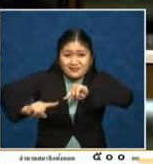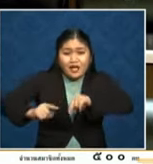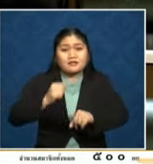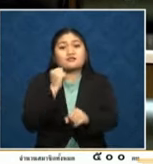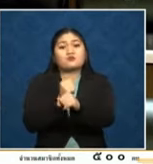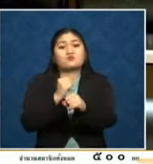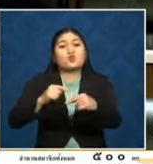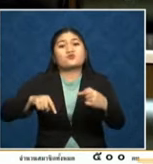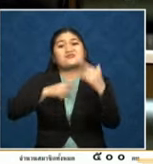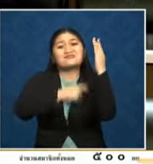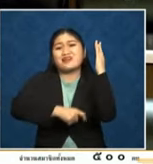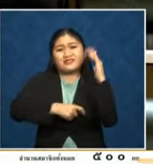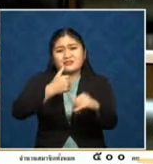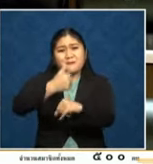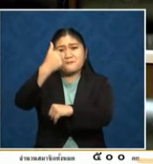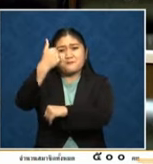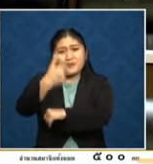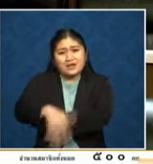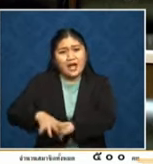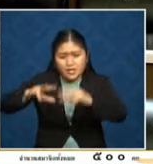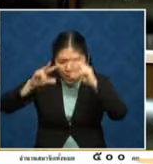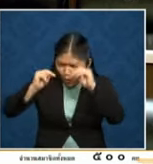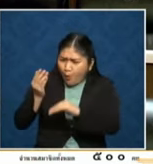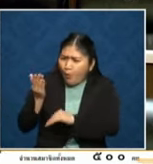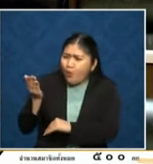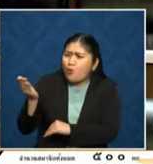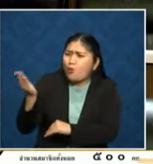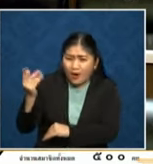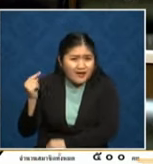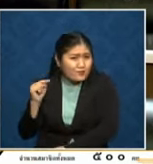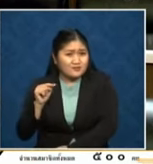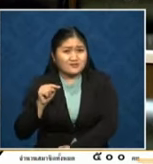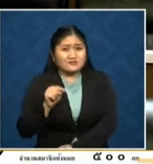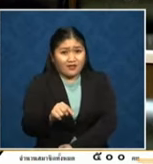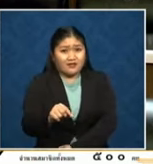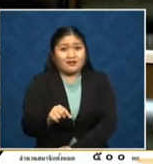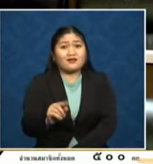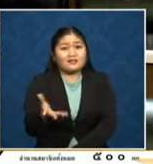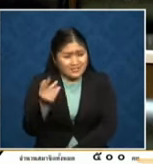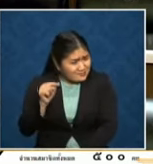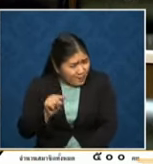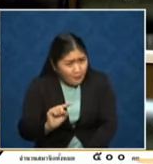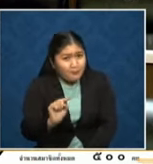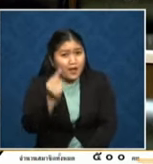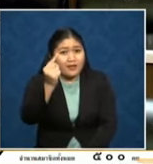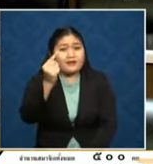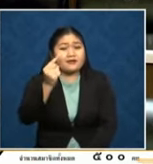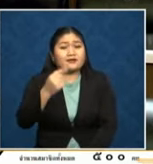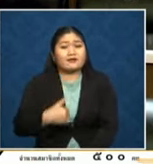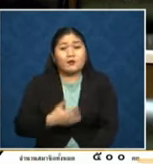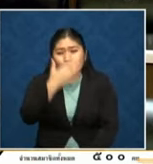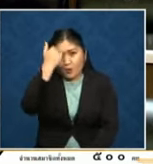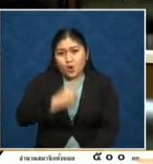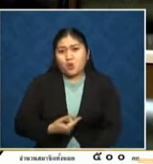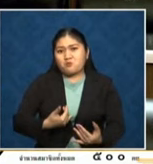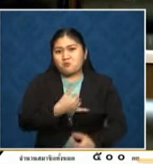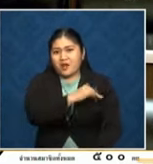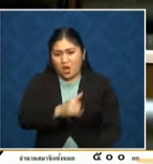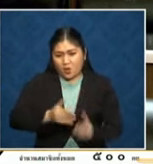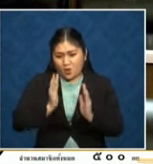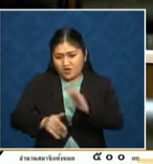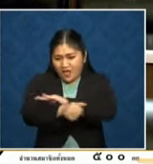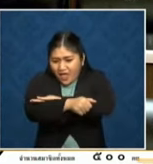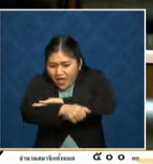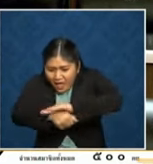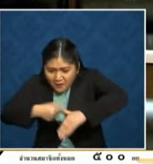างทานสิทธิ์ไม่ได้นายกได้โปรดบัญชาการสั่งการอีกครั้งหนึ่งครับไอ้ที่พวกลักลอบเข้ามานี่